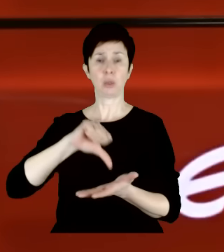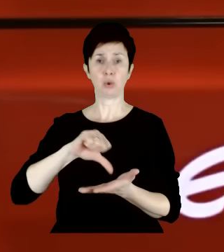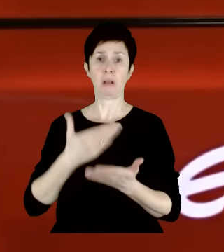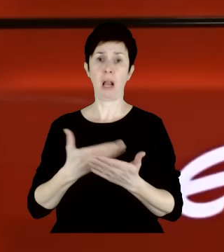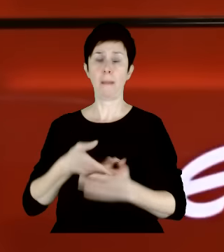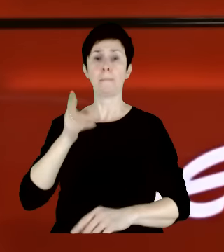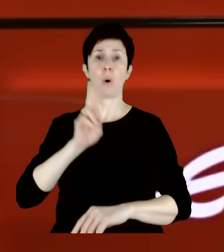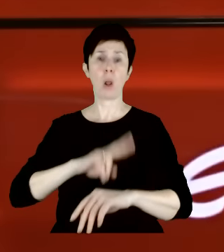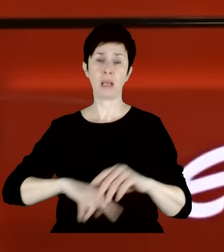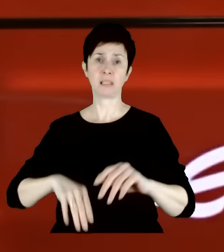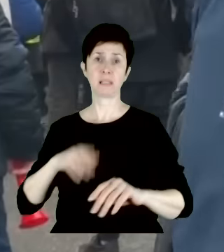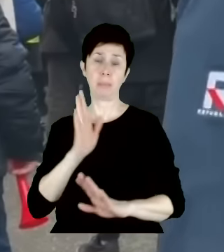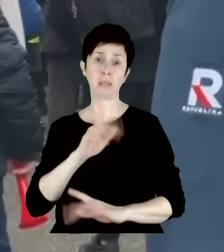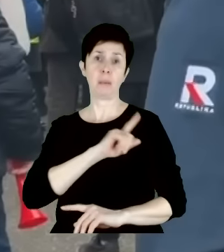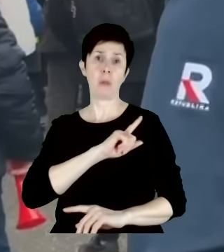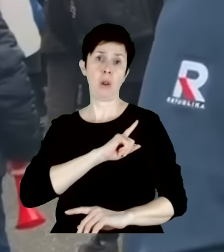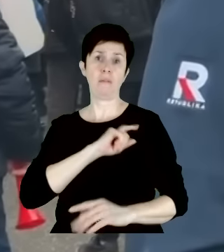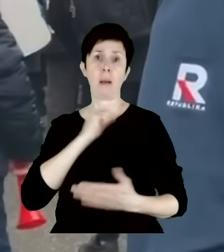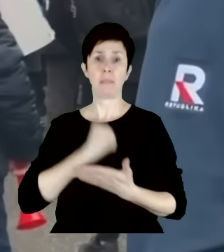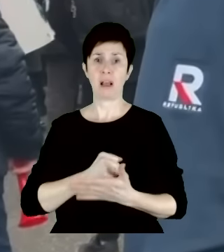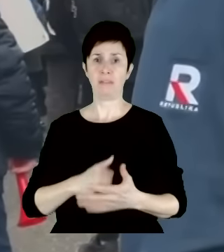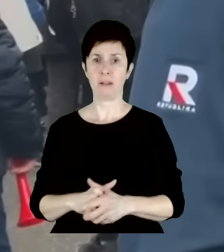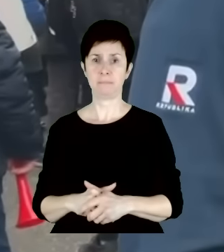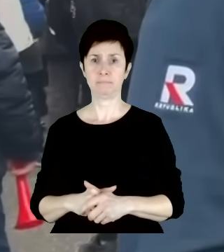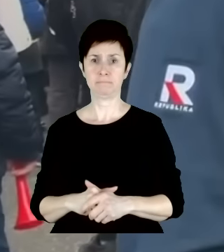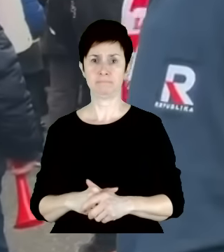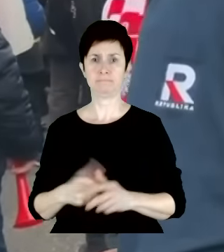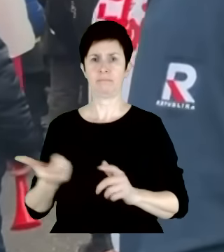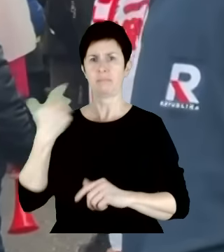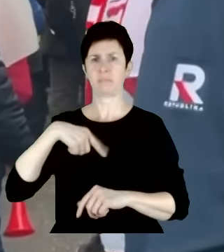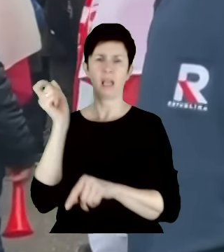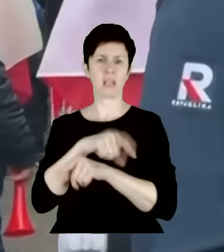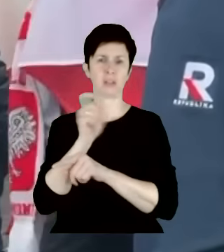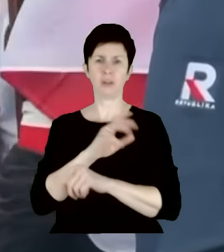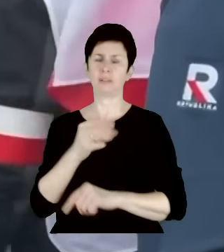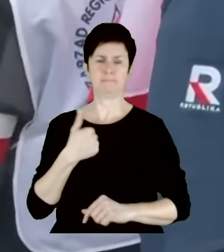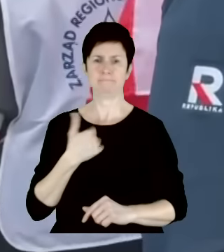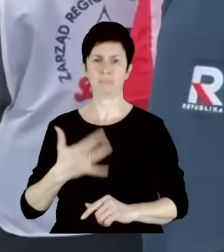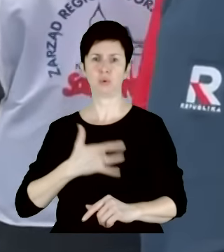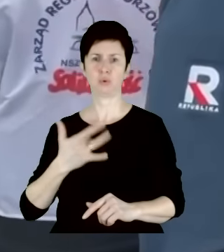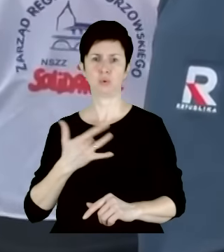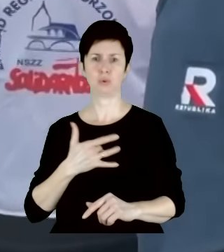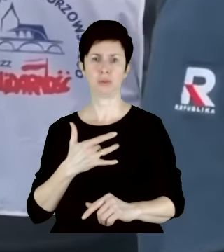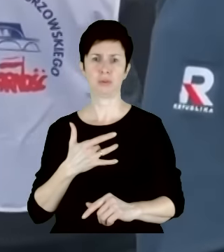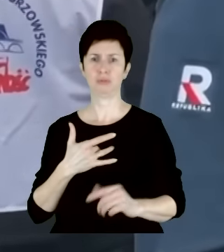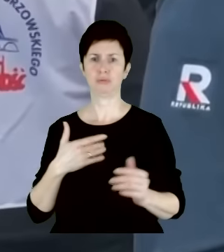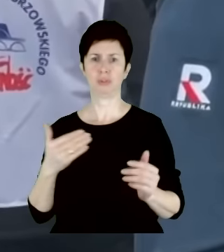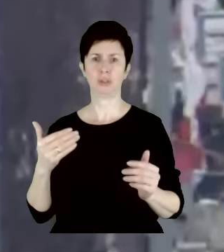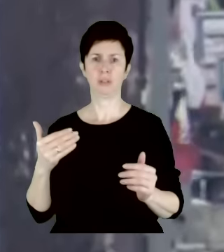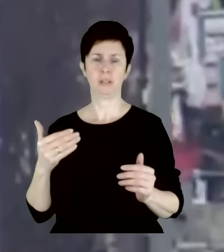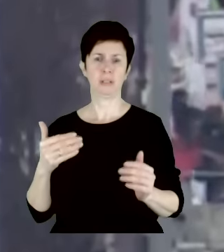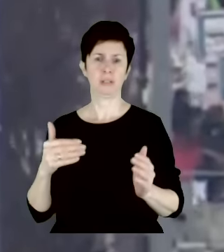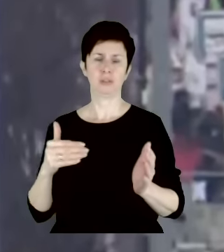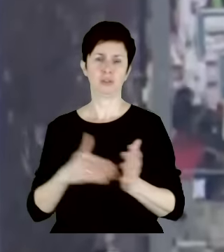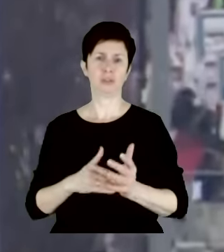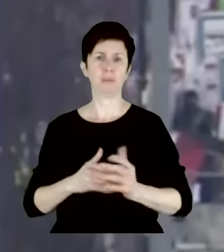będzie przestrzegać prawa. I tak nas ignorują i tak. Mi się zdaje, że chyba będzie trzeba użyć, będą rolnicy chyba siły.